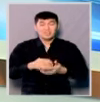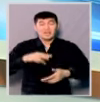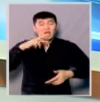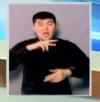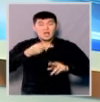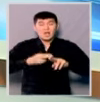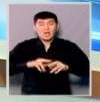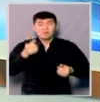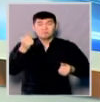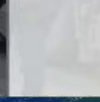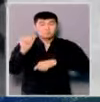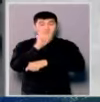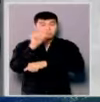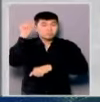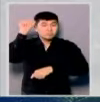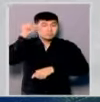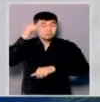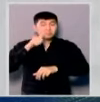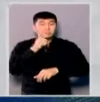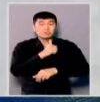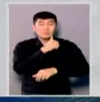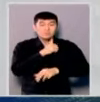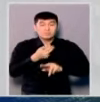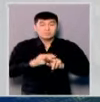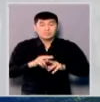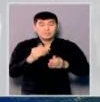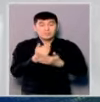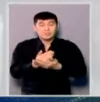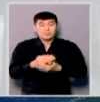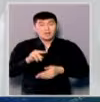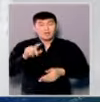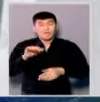Пограничники изъяли спрятанные в колесах автомобиля на свай. В автотранспортном отделении Курмангазинского района автомашина марки